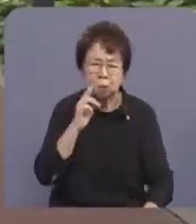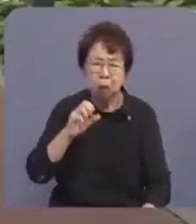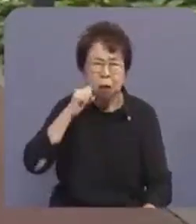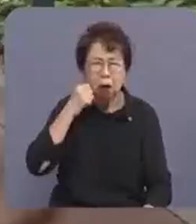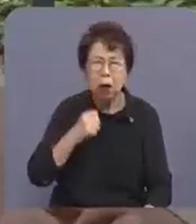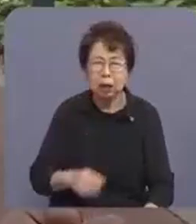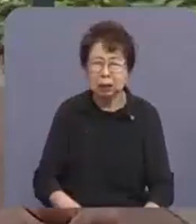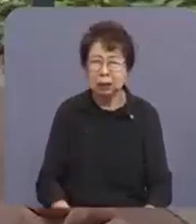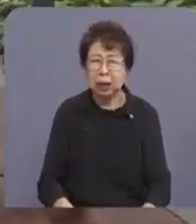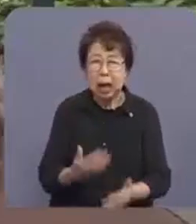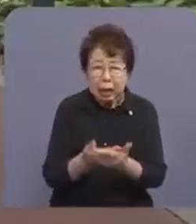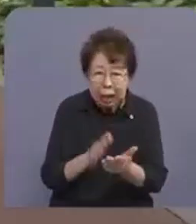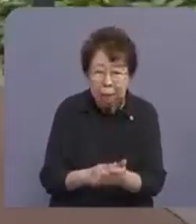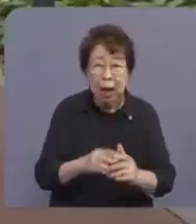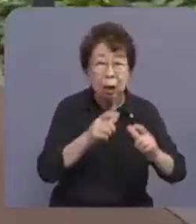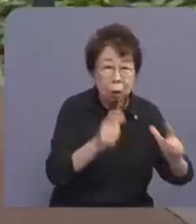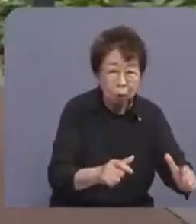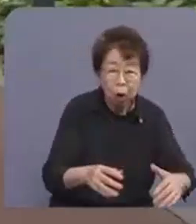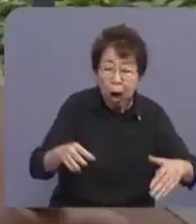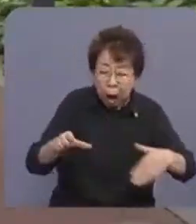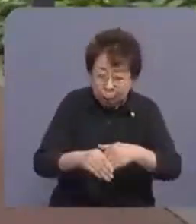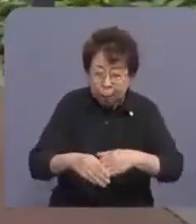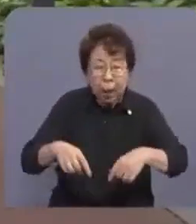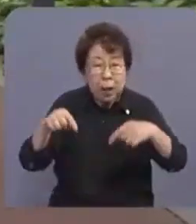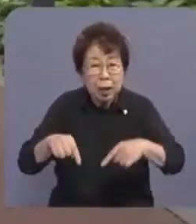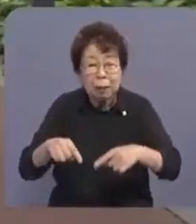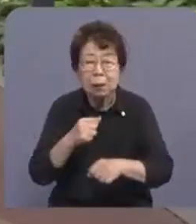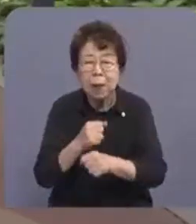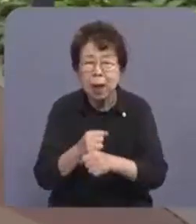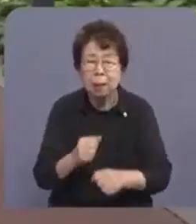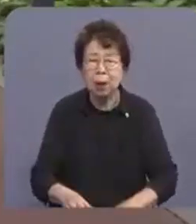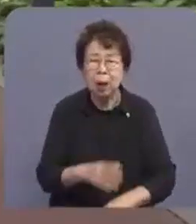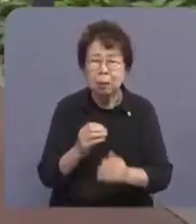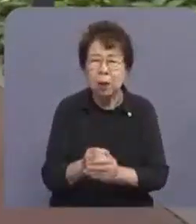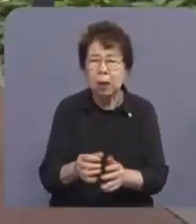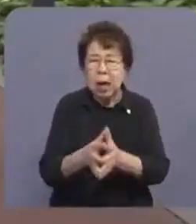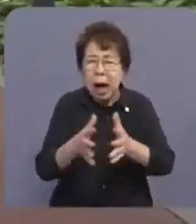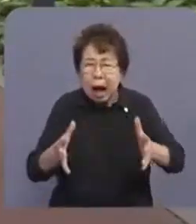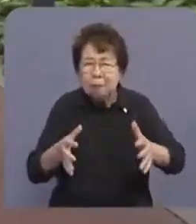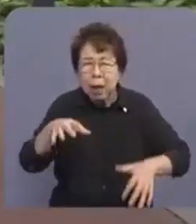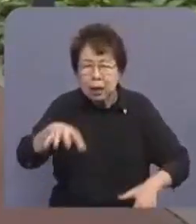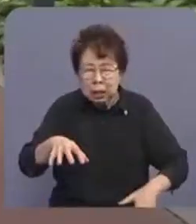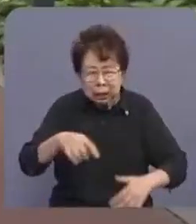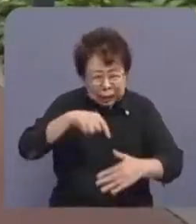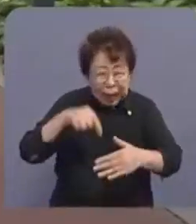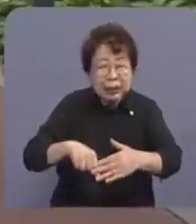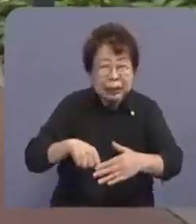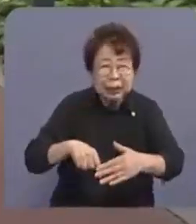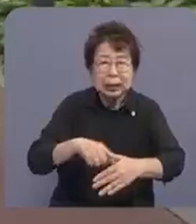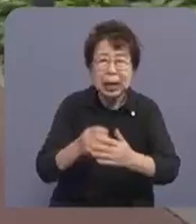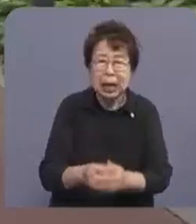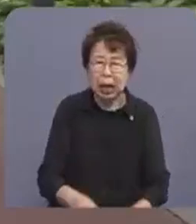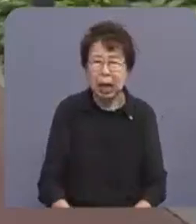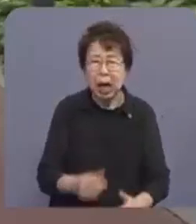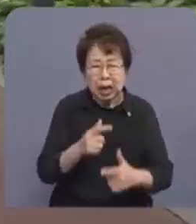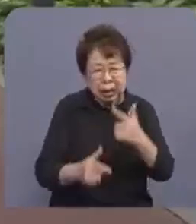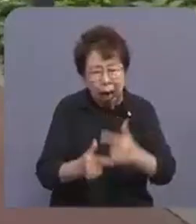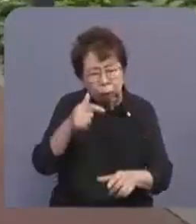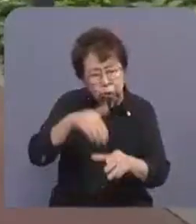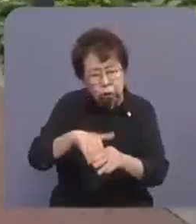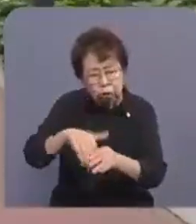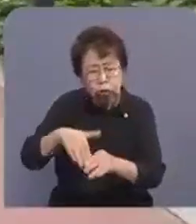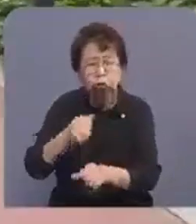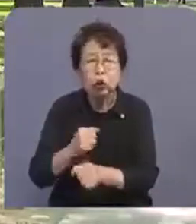어렵습니다. 개발단지하고 협업을 해서 보도를 최대한 확보하면서 아파트 단지에서 일정 정도의